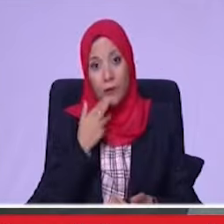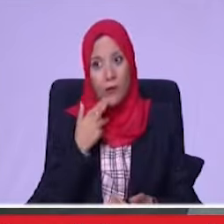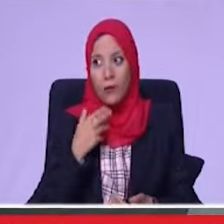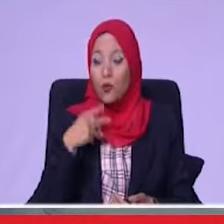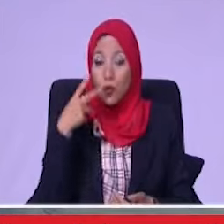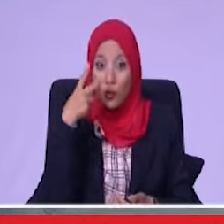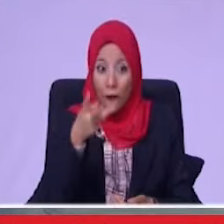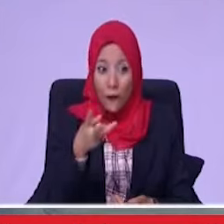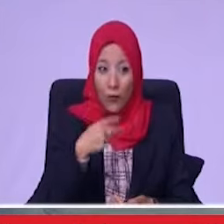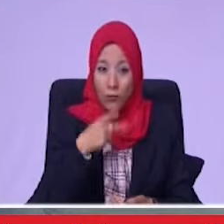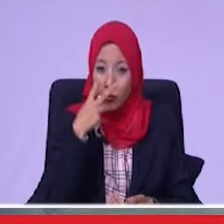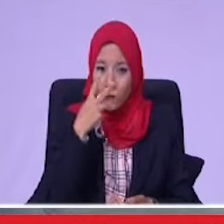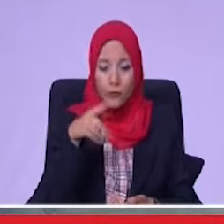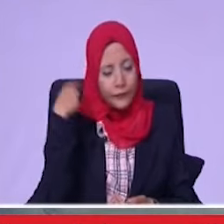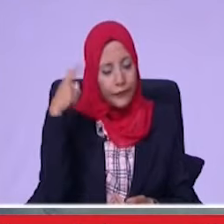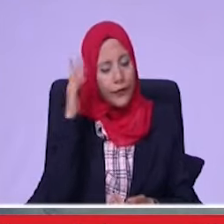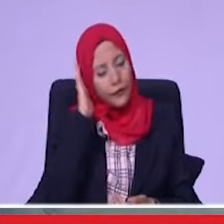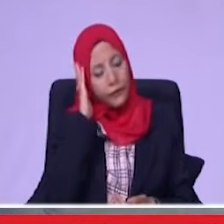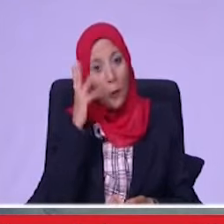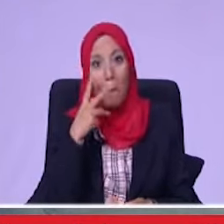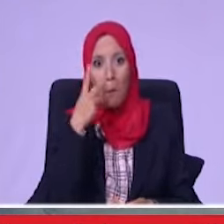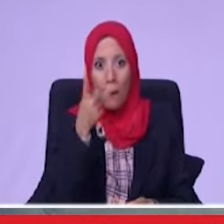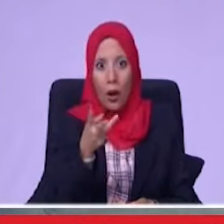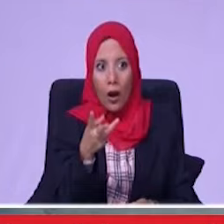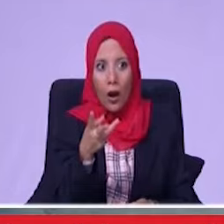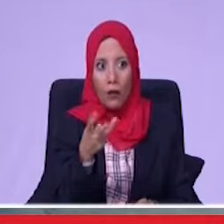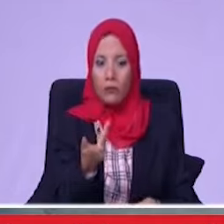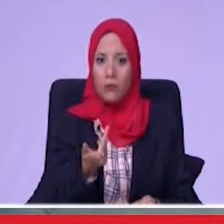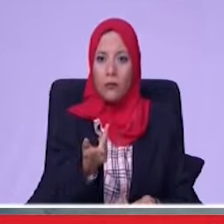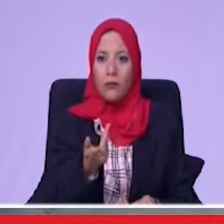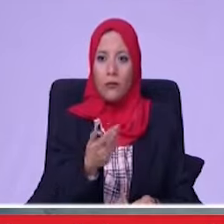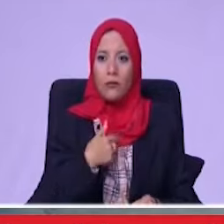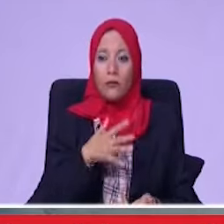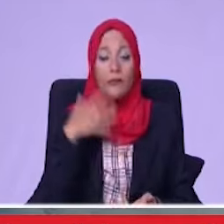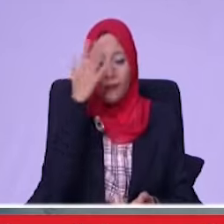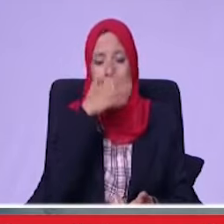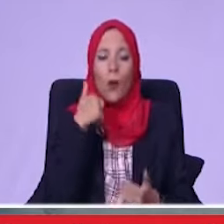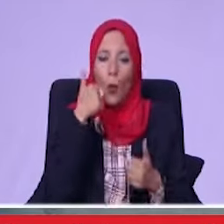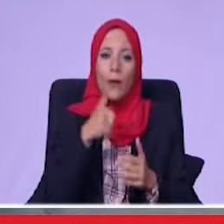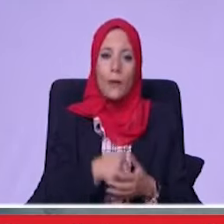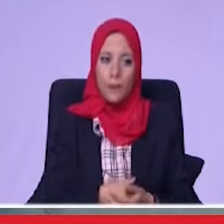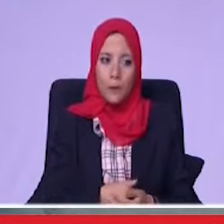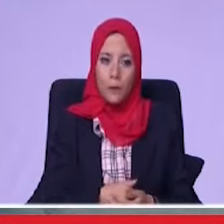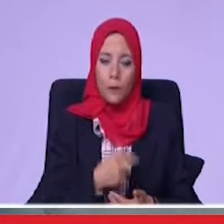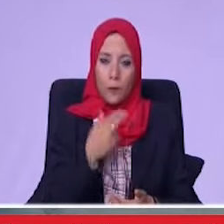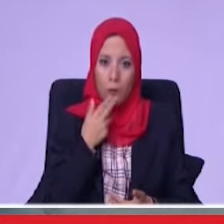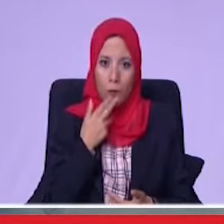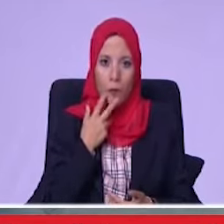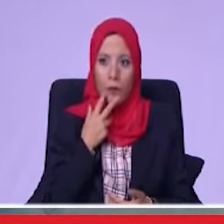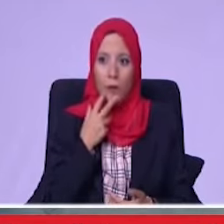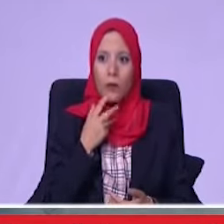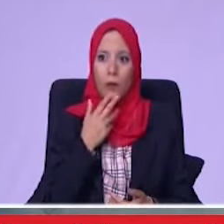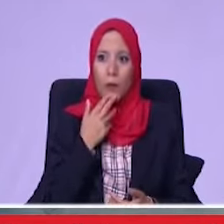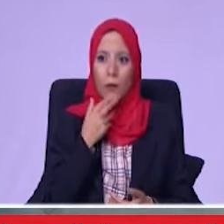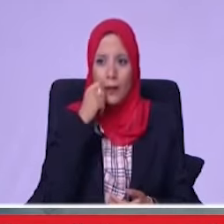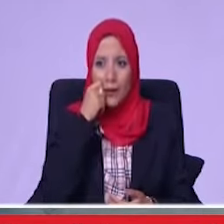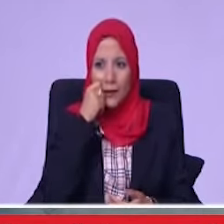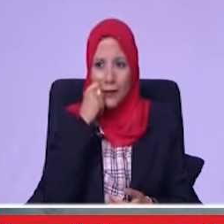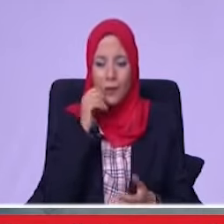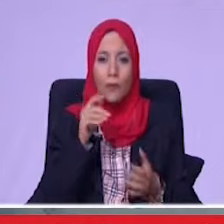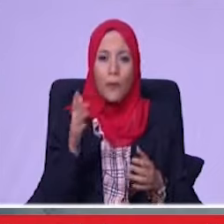راى رؤيه يعني رؤيه حسنه احد الاخوه يعني